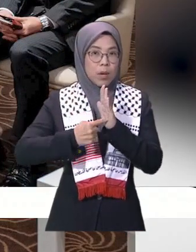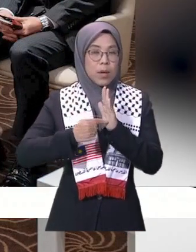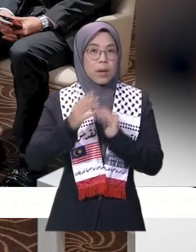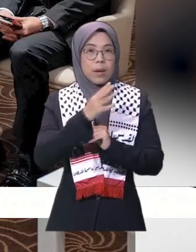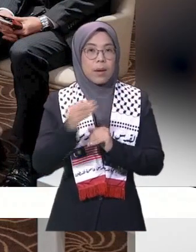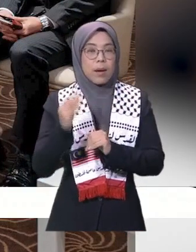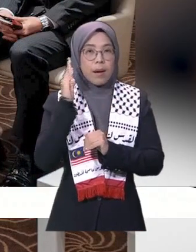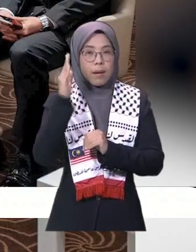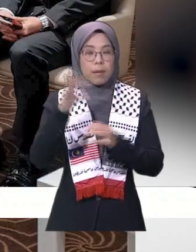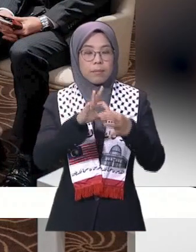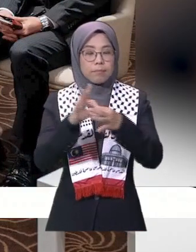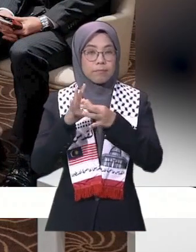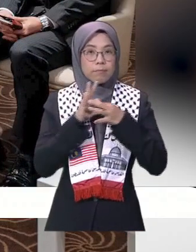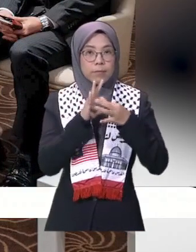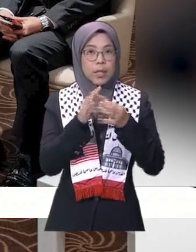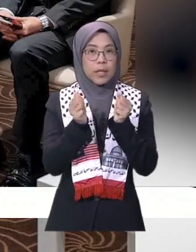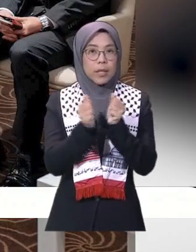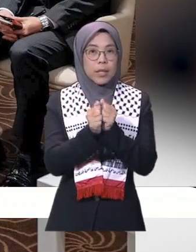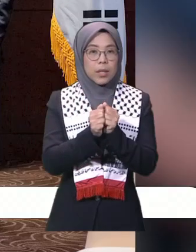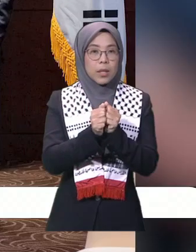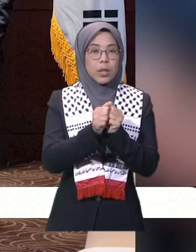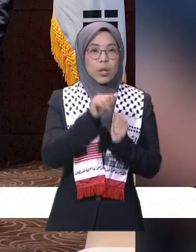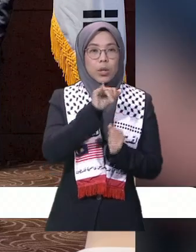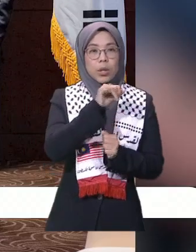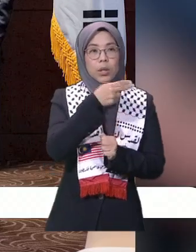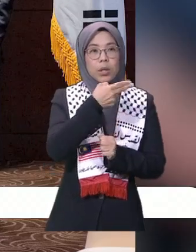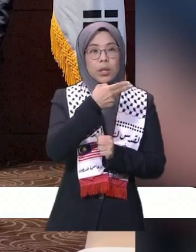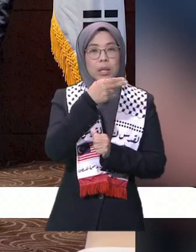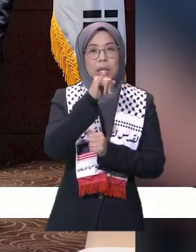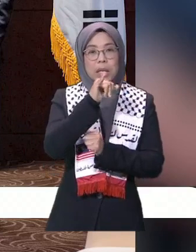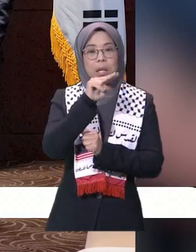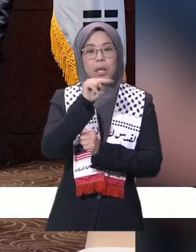akan bekerjasama dengan Innocom Corporation Sdn Bhd,